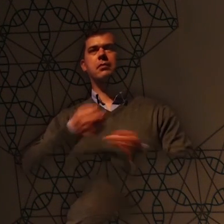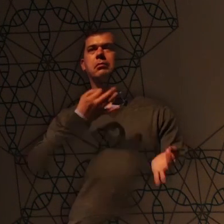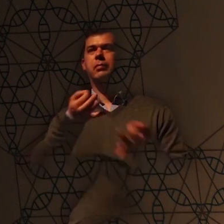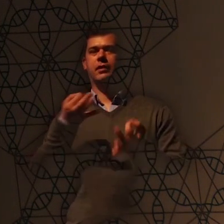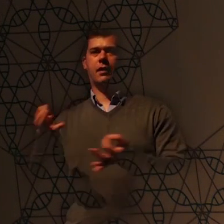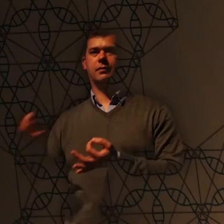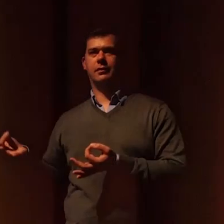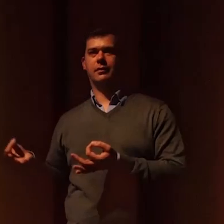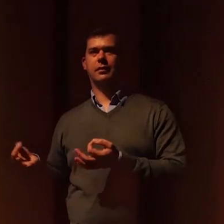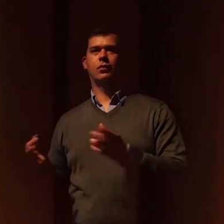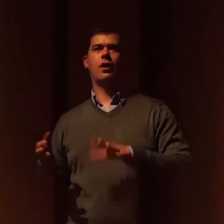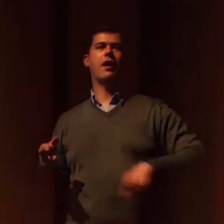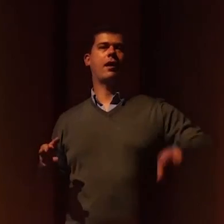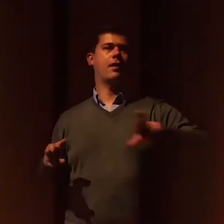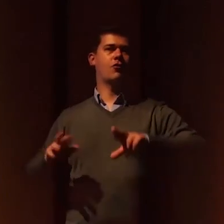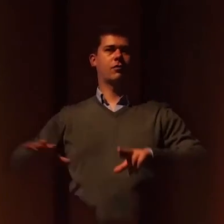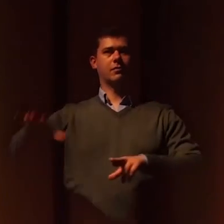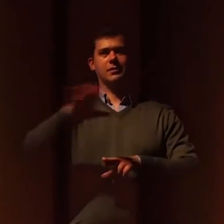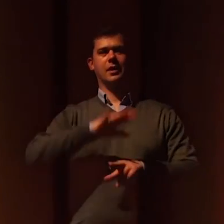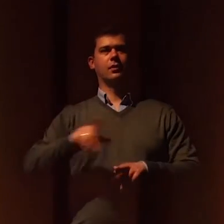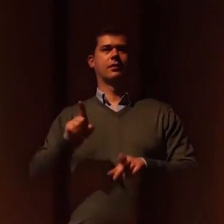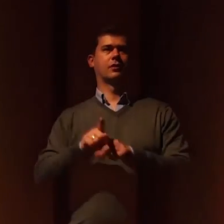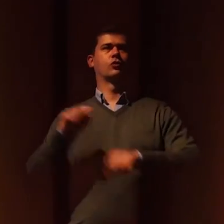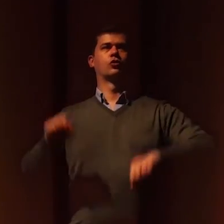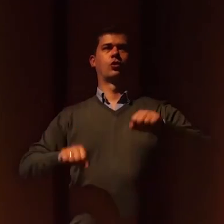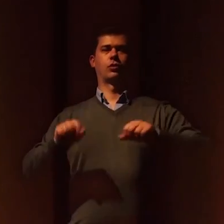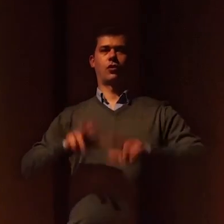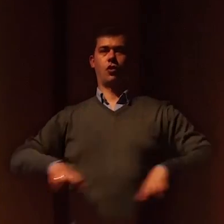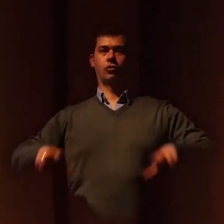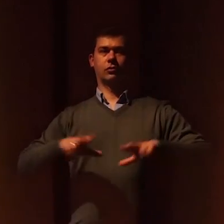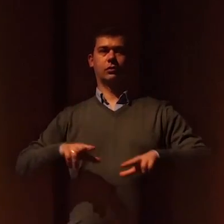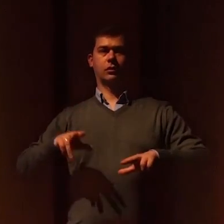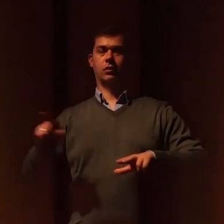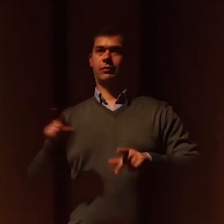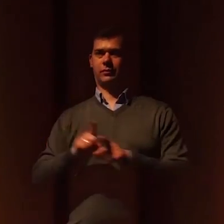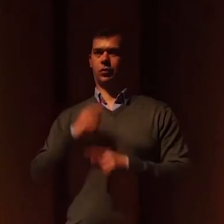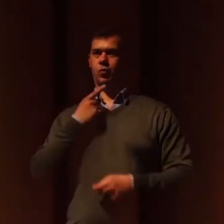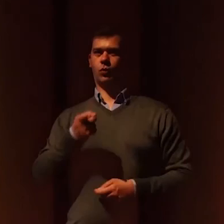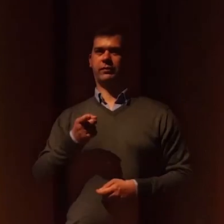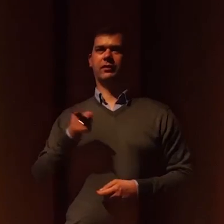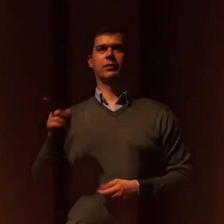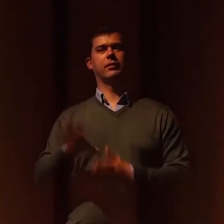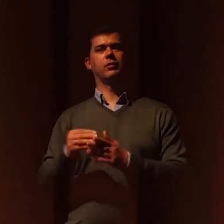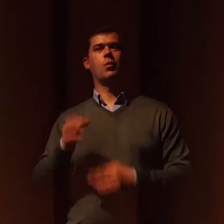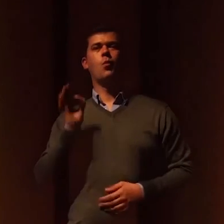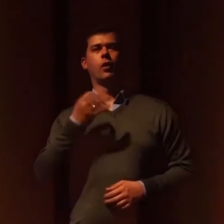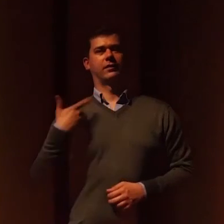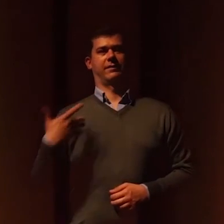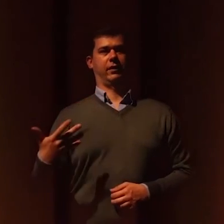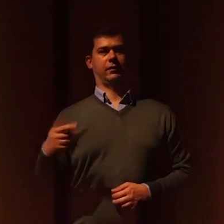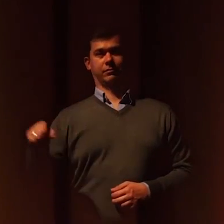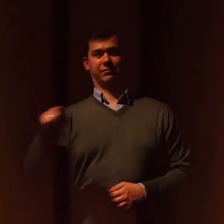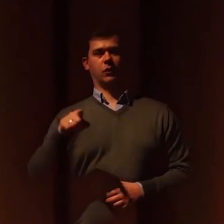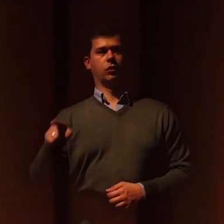poziomach rejonowych i też sędziowie rodzinni na przykład mi mówią że bo to są sądy które się nieletnimi także zajmują